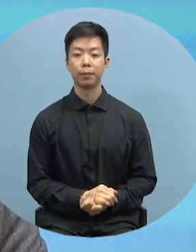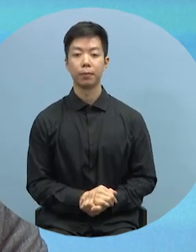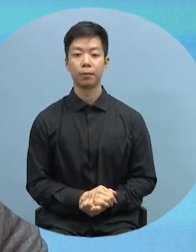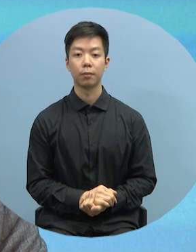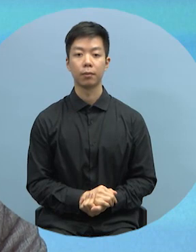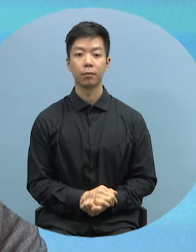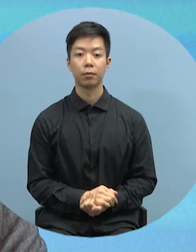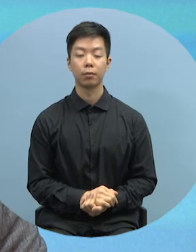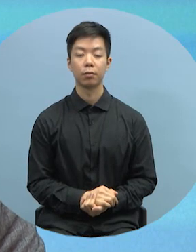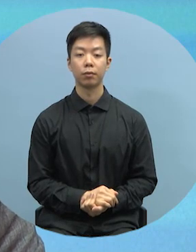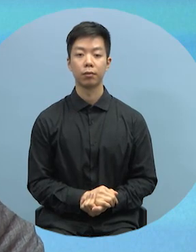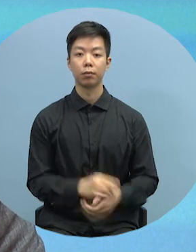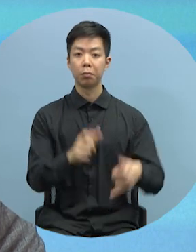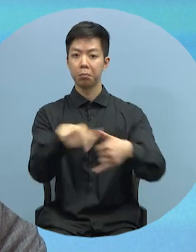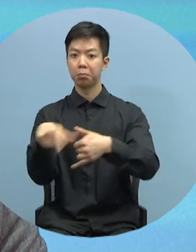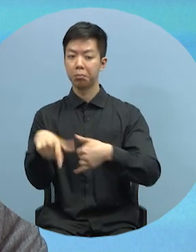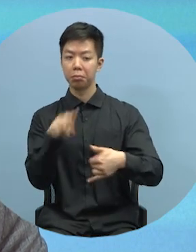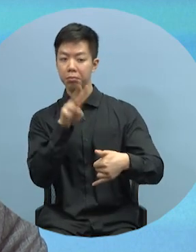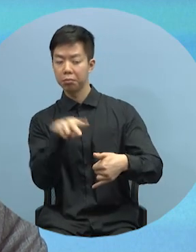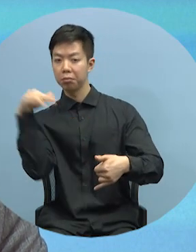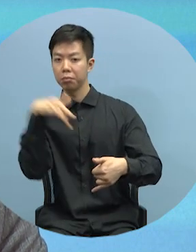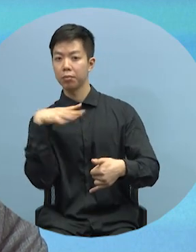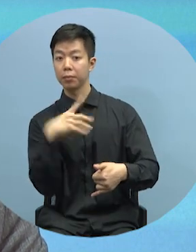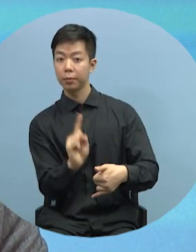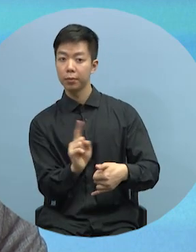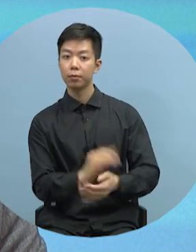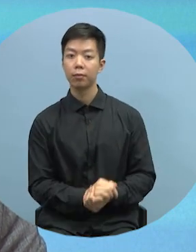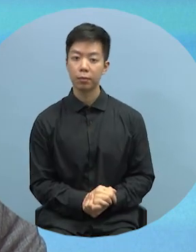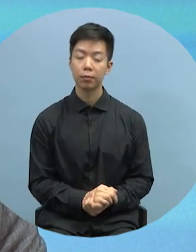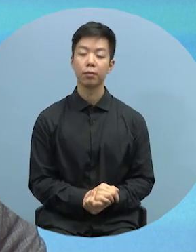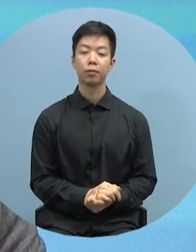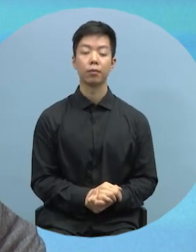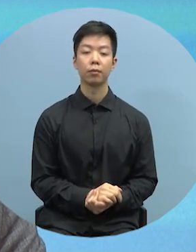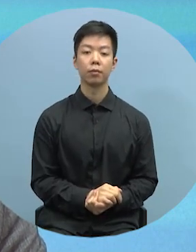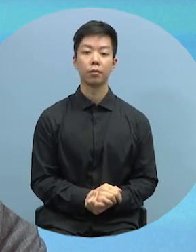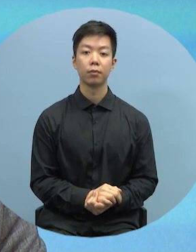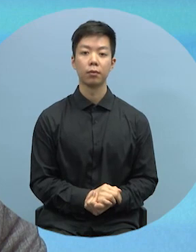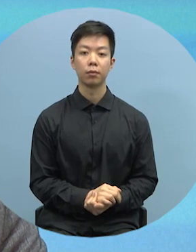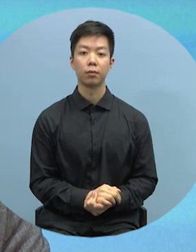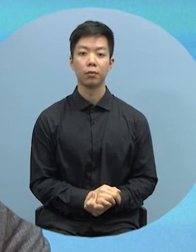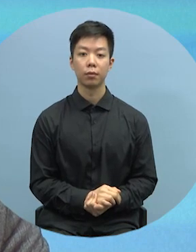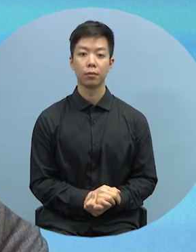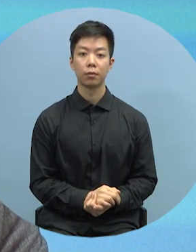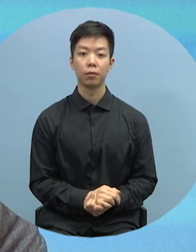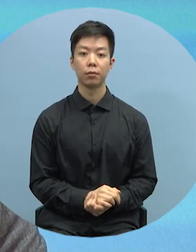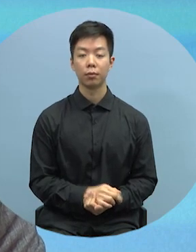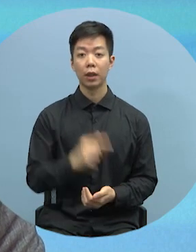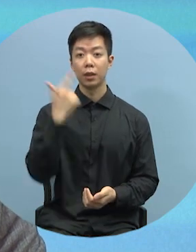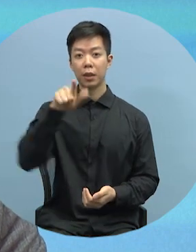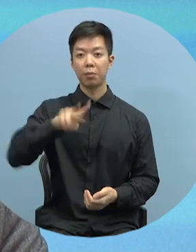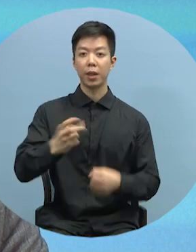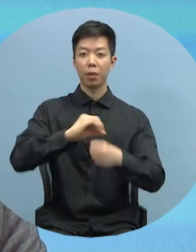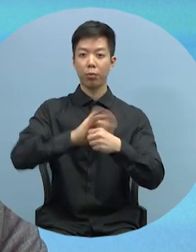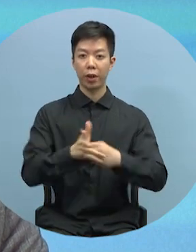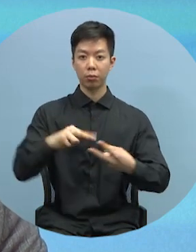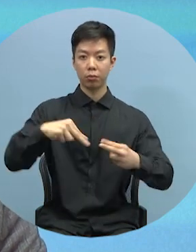啲輸入個案咧，我哋睇到一個趨勢嘅。就係首先咧，就係開始越嚟越多咧，係同變異病毒株係